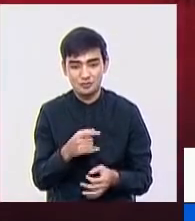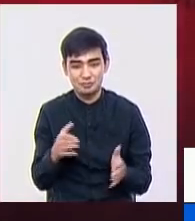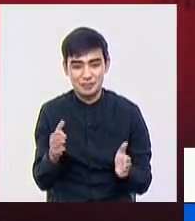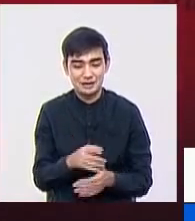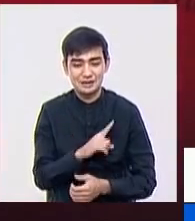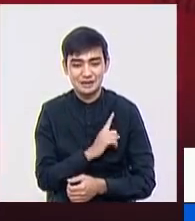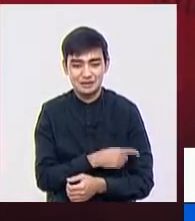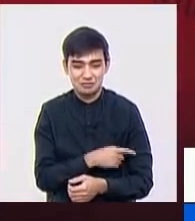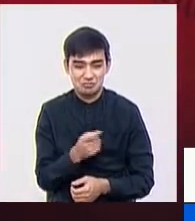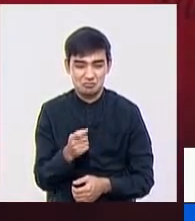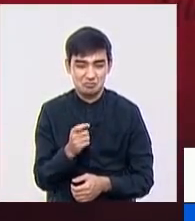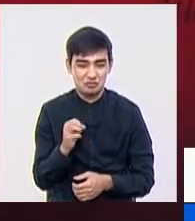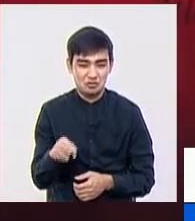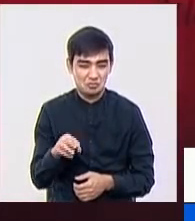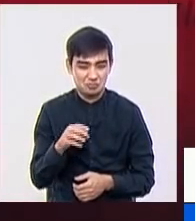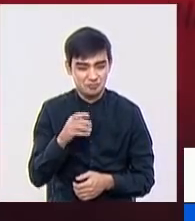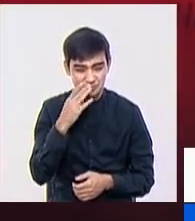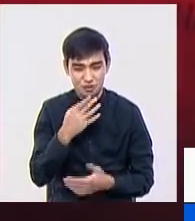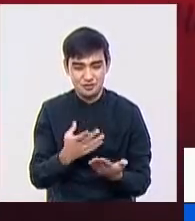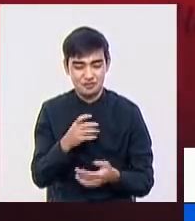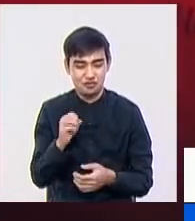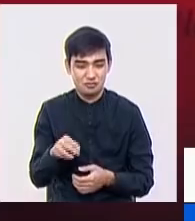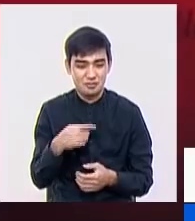менее сильные, и поэтому вот пока это